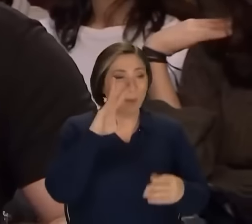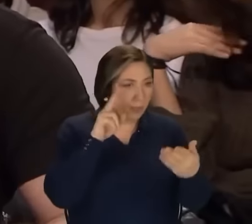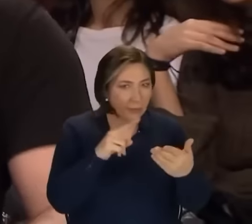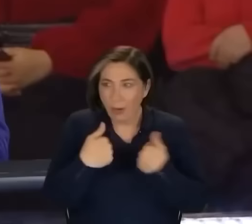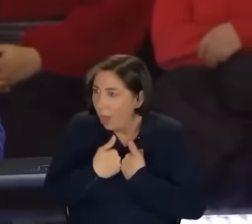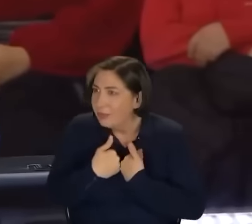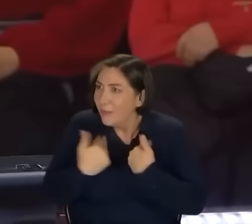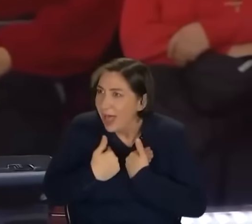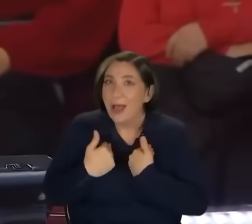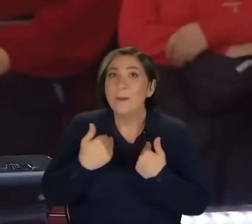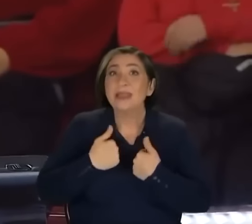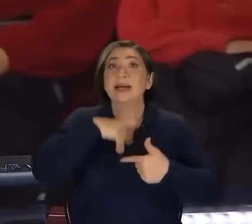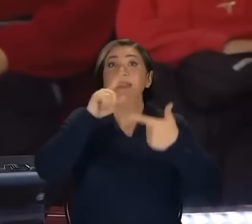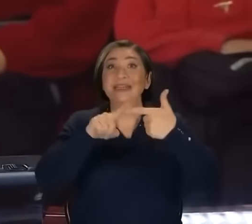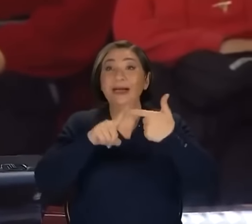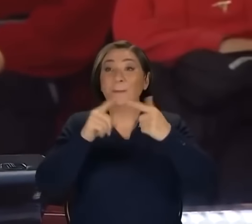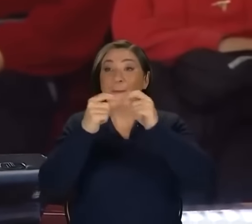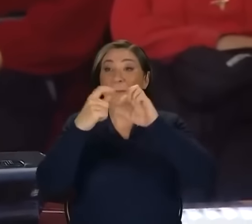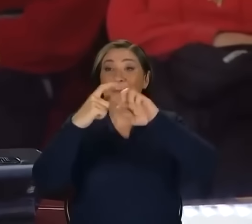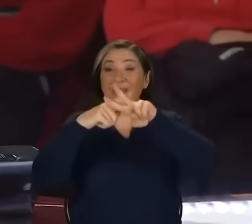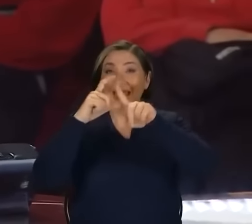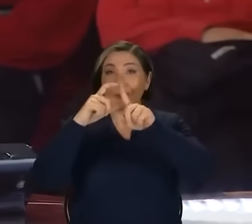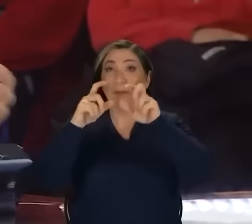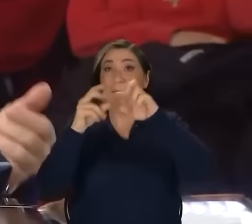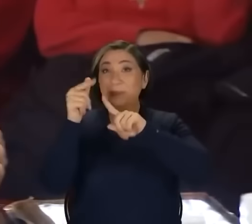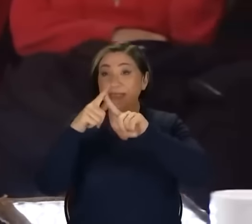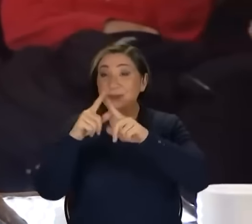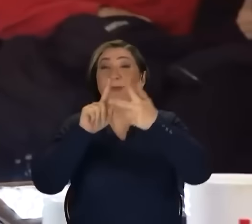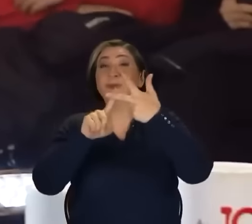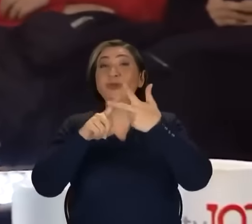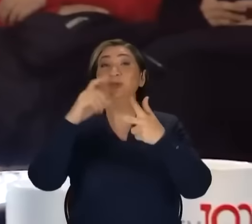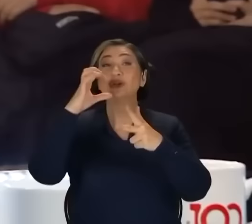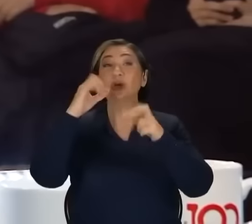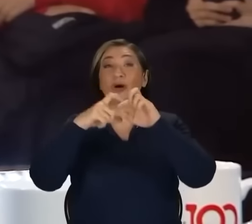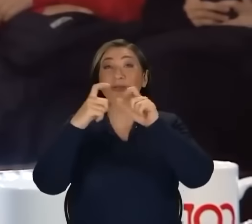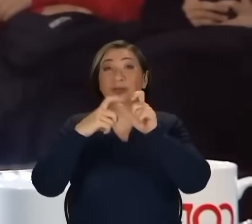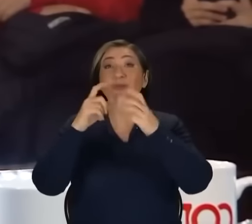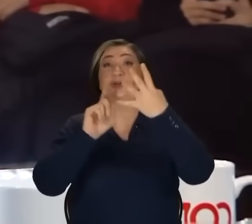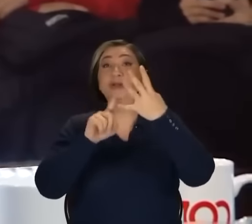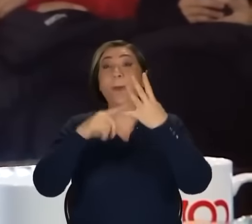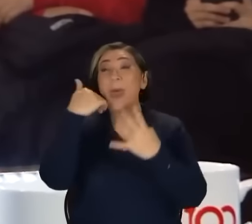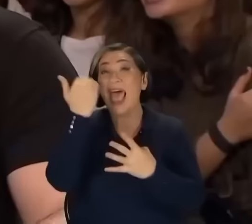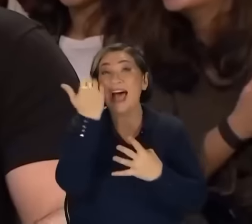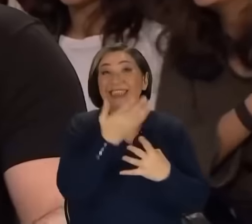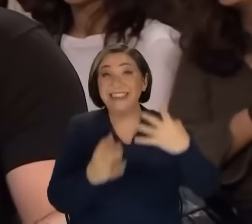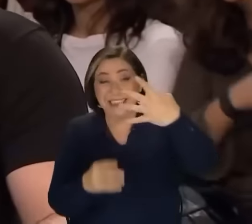bir baktım ben benden sonra 2ci Brad Pitt 3 George cluny 4 Beyazıt